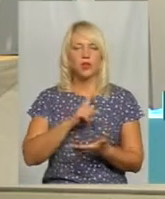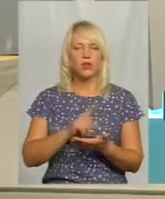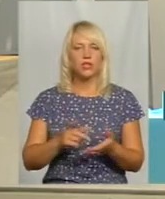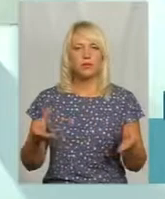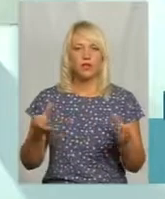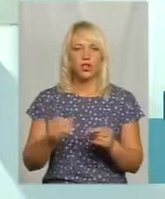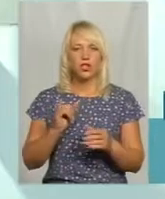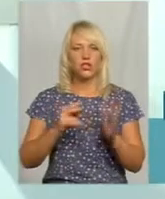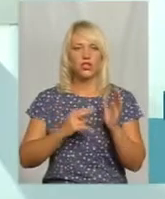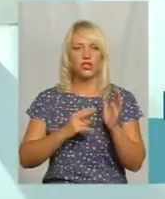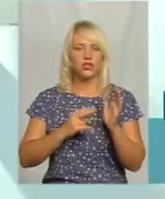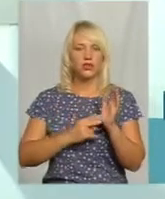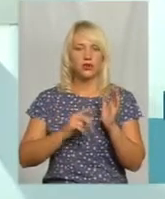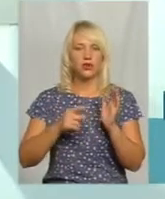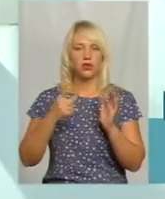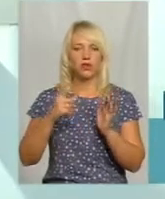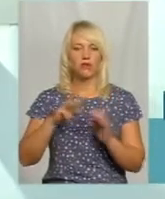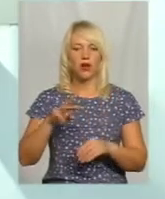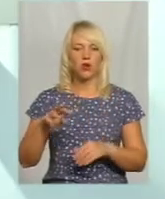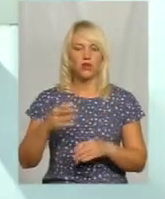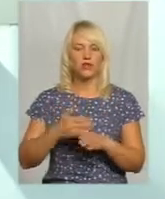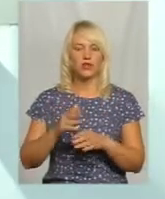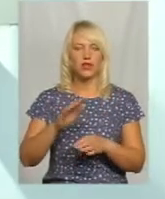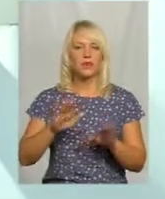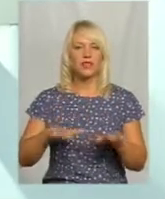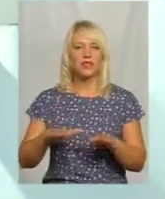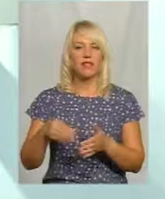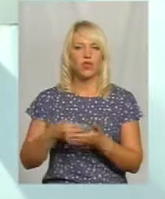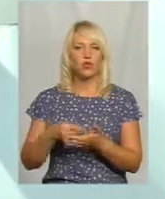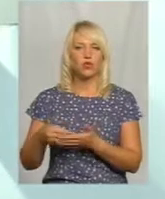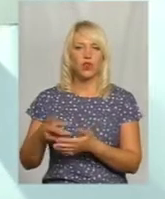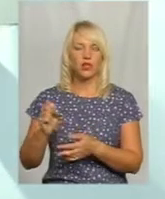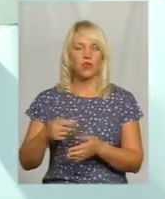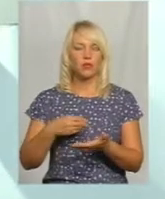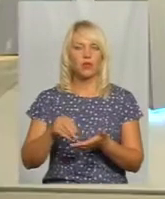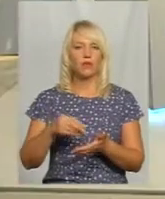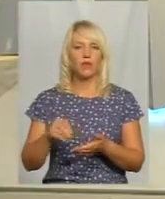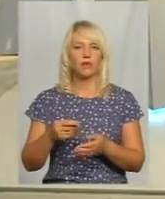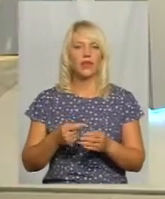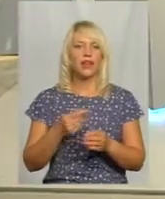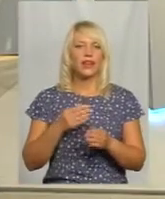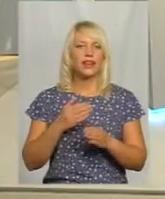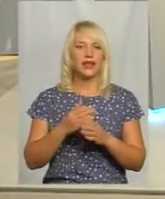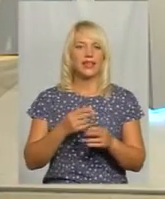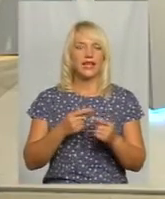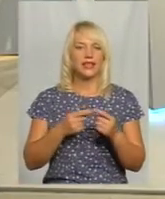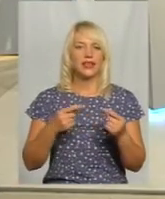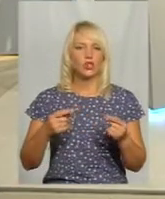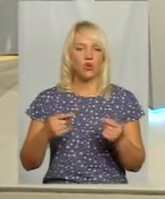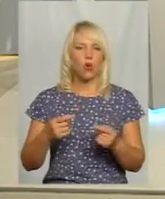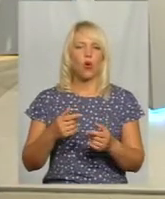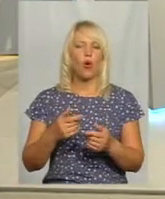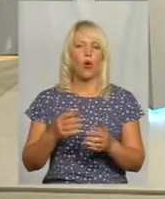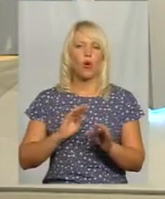7,1 мільйона виділено з місцевих бюджетів на придбання дидактичного обладнання, комп'ютерного обладнання, а